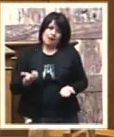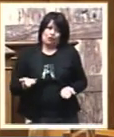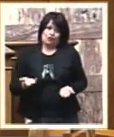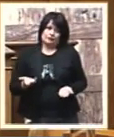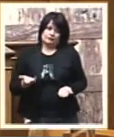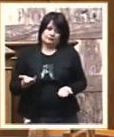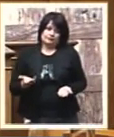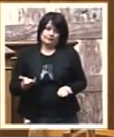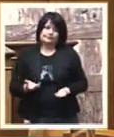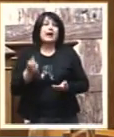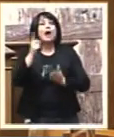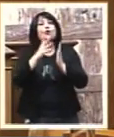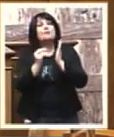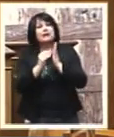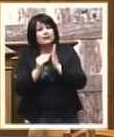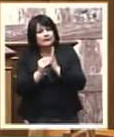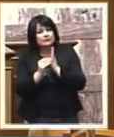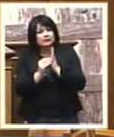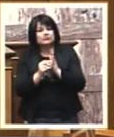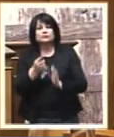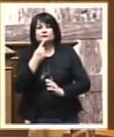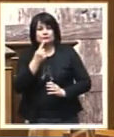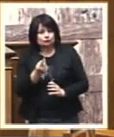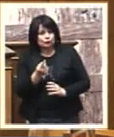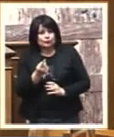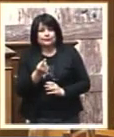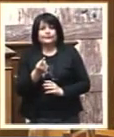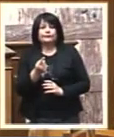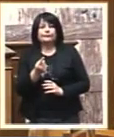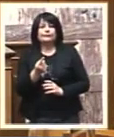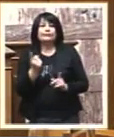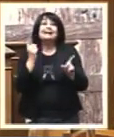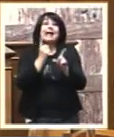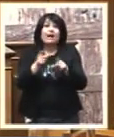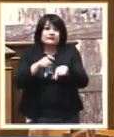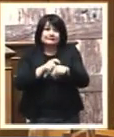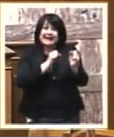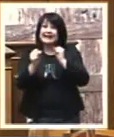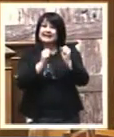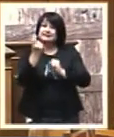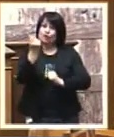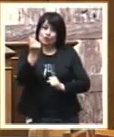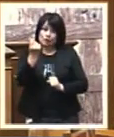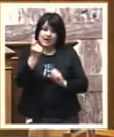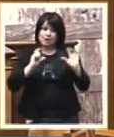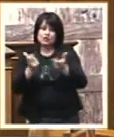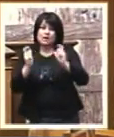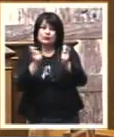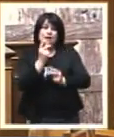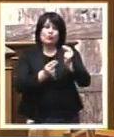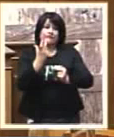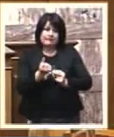Με άλλο παράδειγμα, έχουμε την επιλογή, ιδιαίτερα στην οικονομική κρίση που δημιουργεί δυσκολίες σε κάθε οικογένεια, να προωθήσουμε